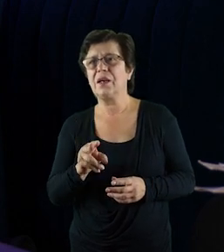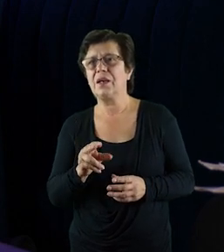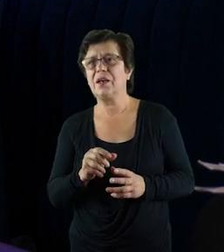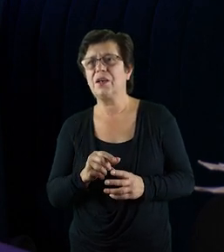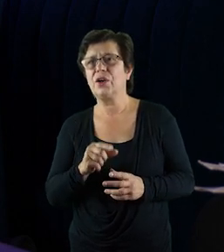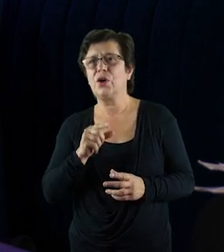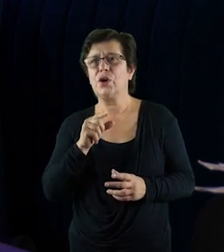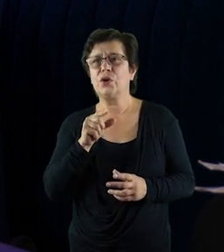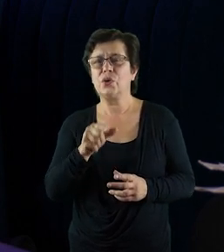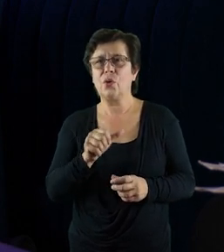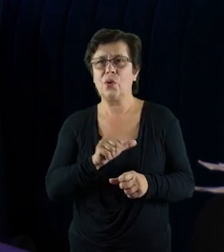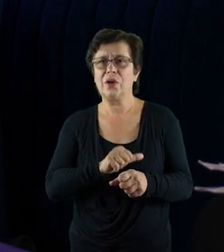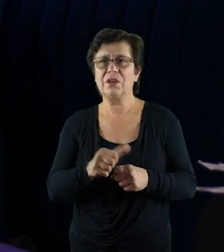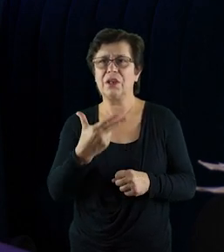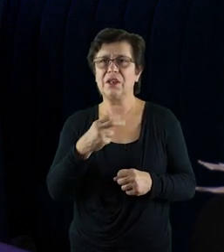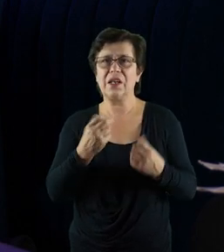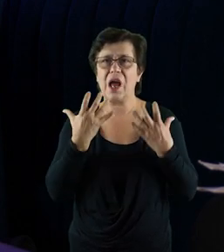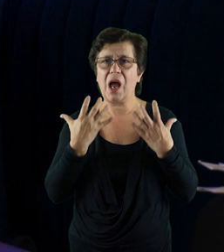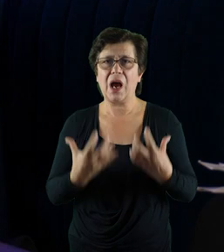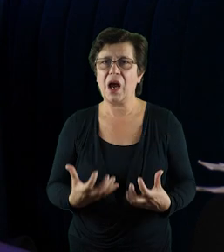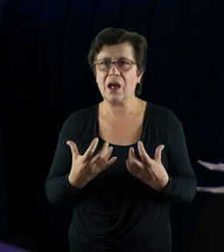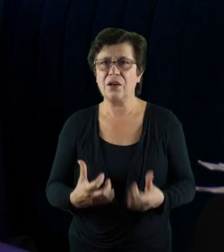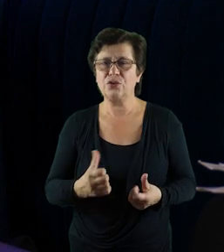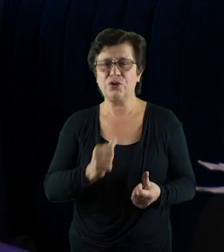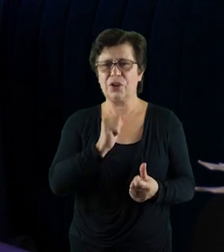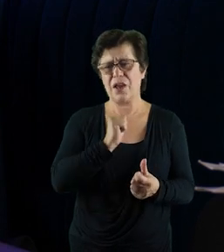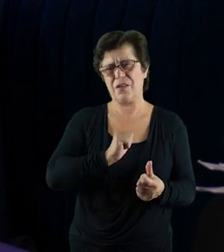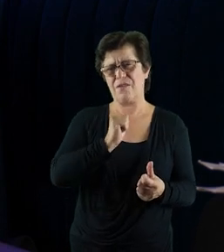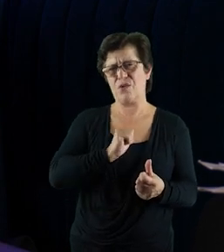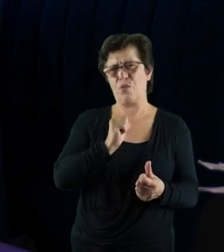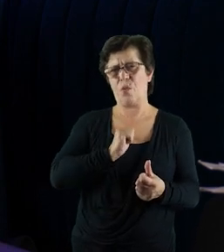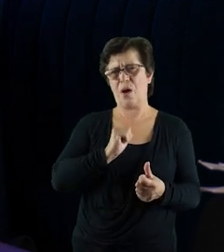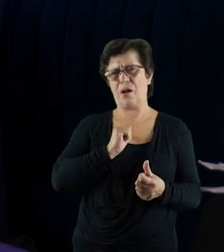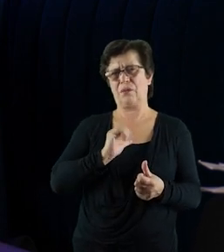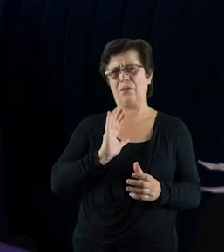supozycje, że to jest niechęć indywidualna do któregoś z tych poetów.